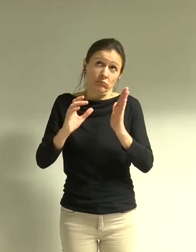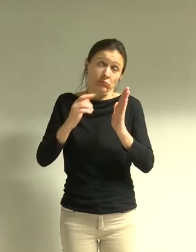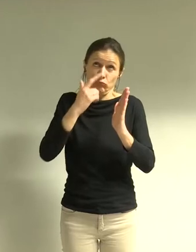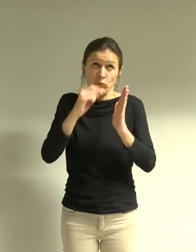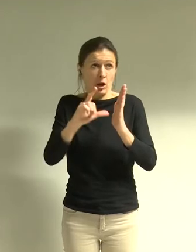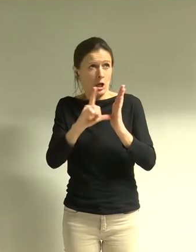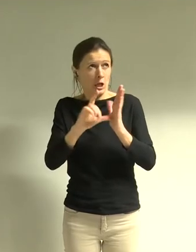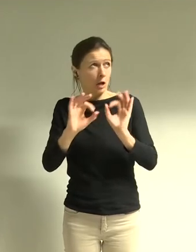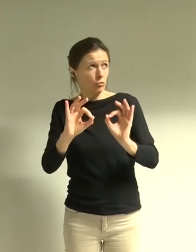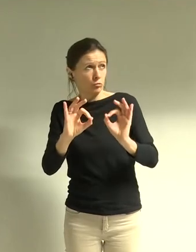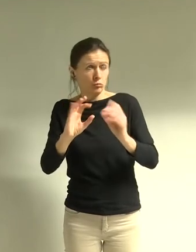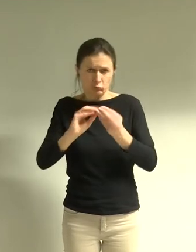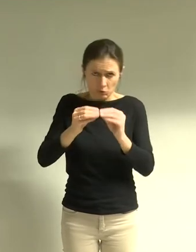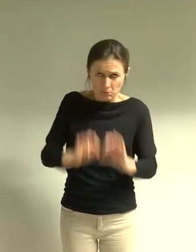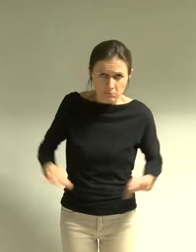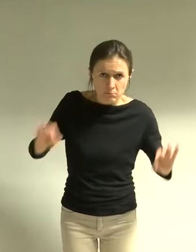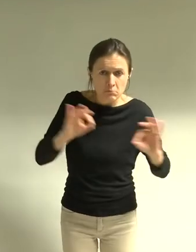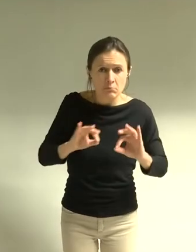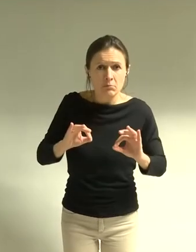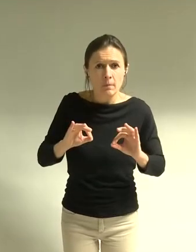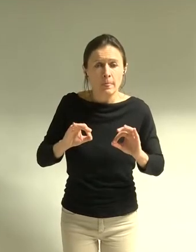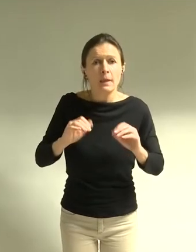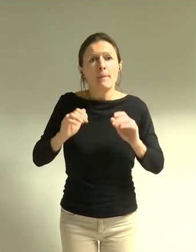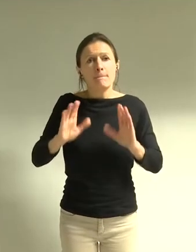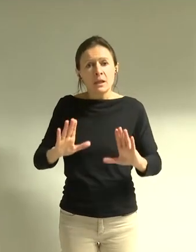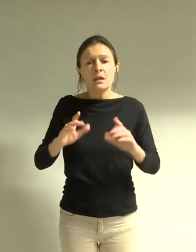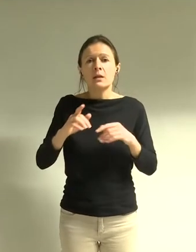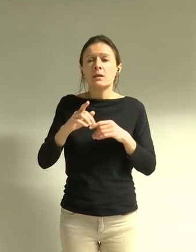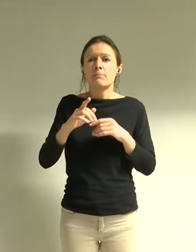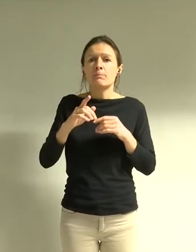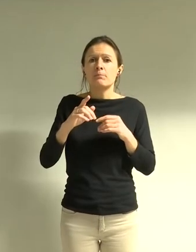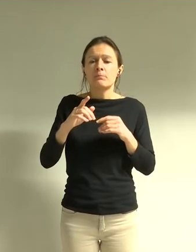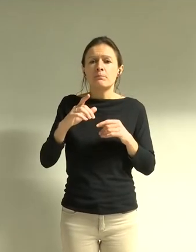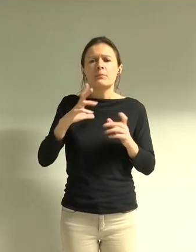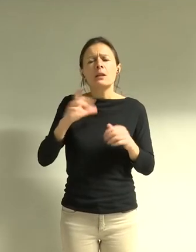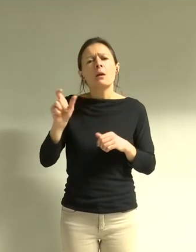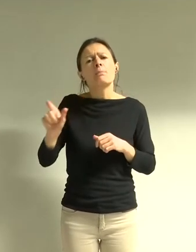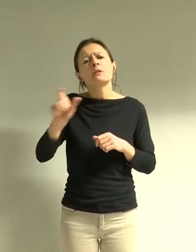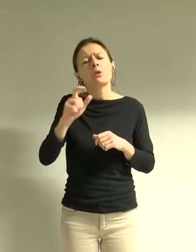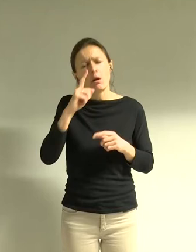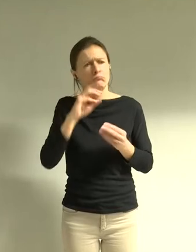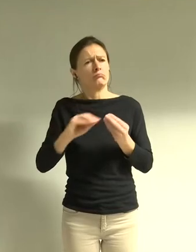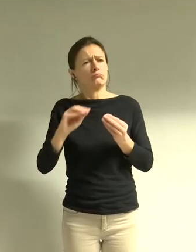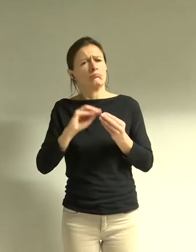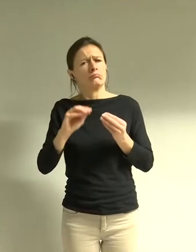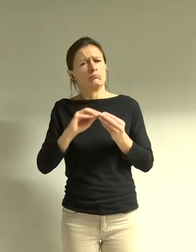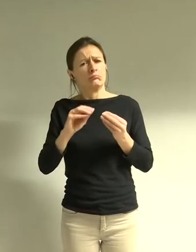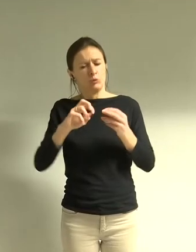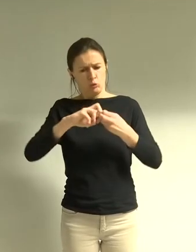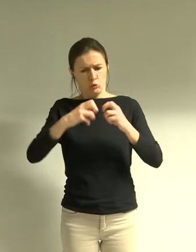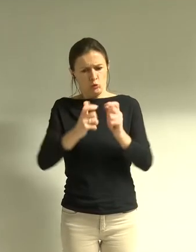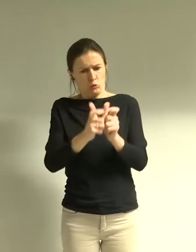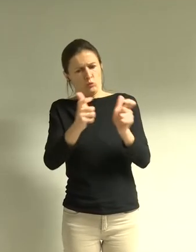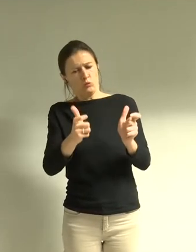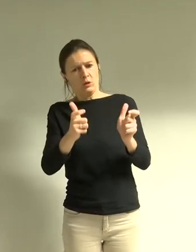pas de difficultés particulières certains répondent certains répondants potentiellement pourrait s'interroger sur la chance réelle face à une structure dont la ville